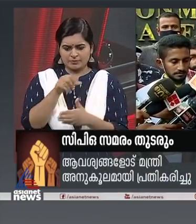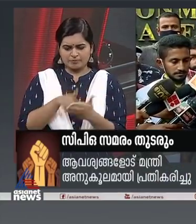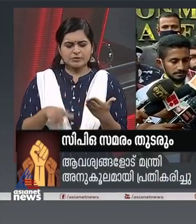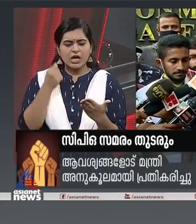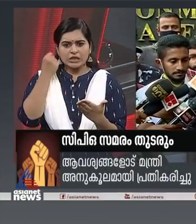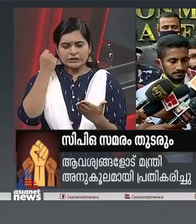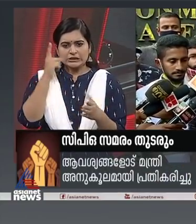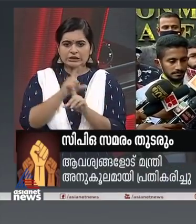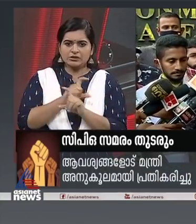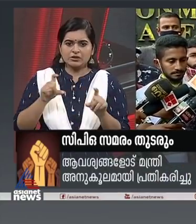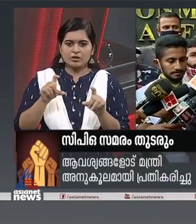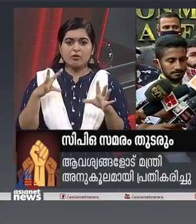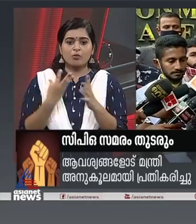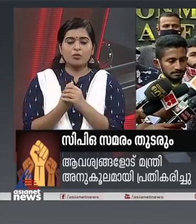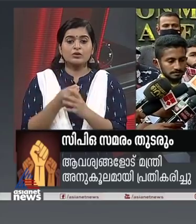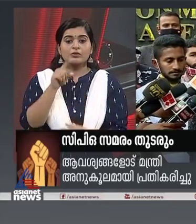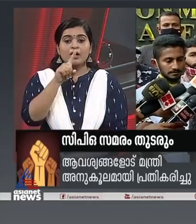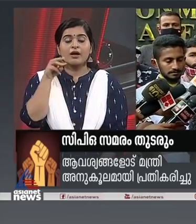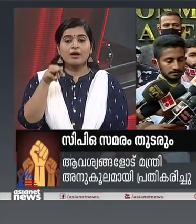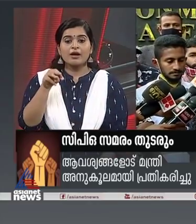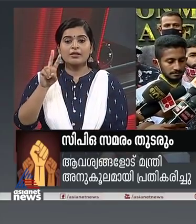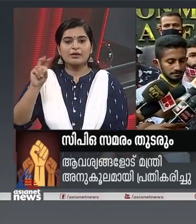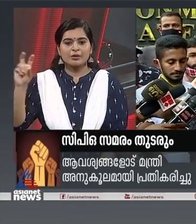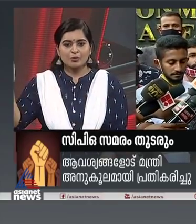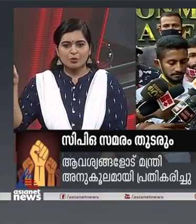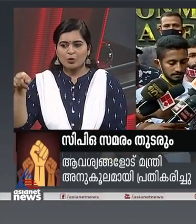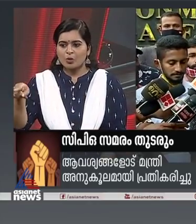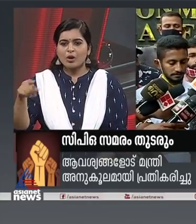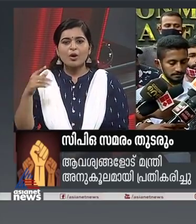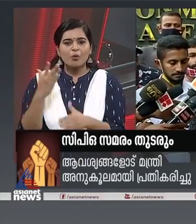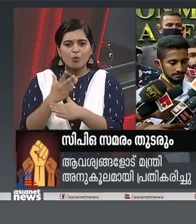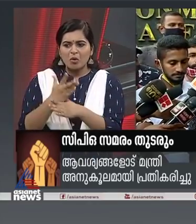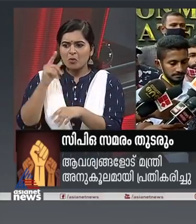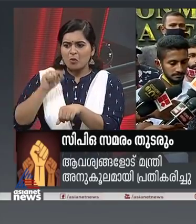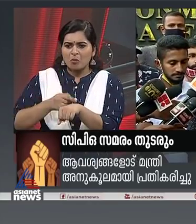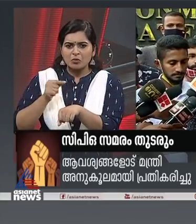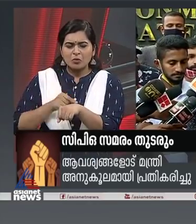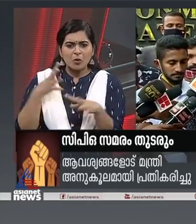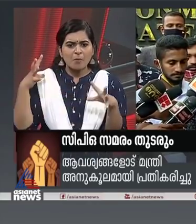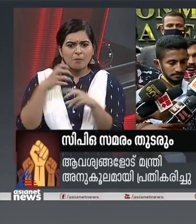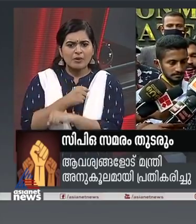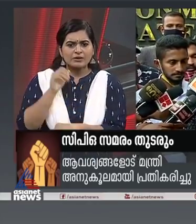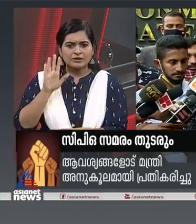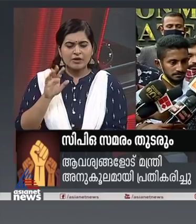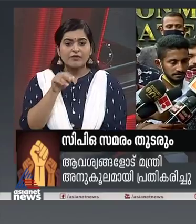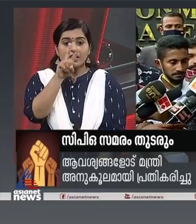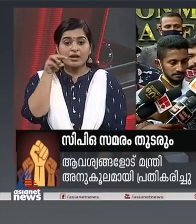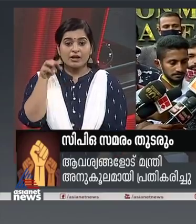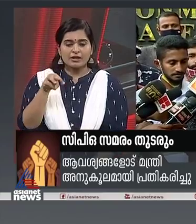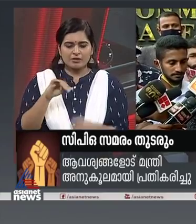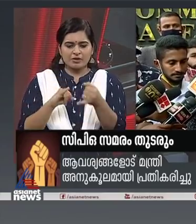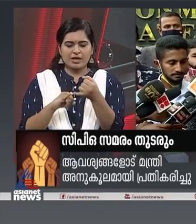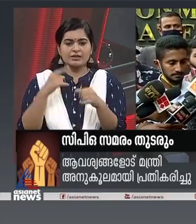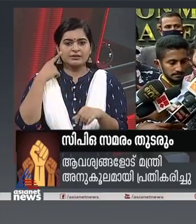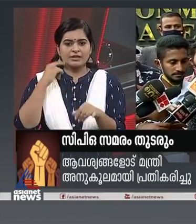ഞങ്ങൾക്ക് 1200 TP വേക്കൻസി കിട്ടിയിട്ടില്ലെന്നുള്ള കാര്യം അദ്ദേഹത്തിന് ബോധ്യപ്പെട്ടിട്ടുണ്ട്. അതുപോലെ തന്നെ 2000 SISF വേക്കൻസികളെക്കുറിച്ച് ഞങ്ങൾ